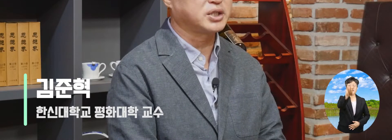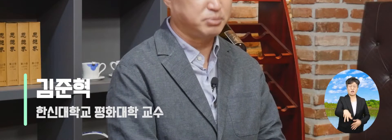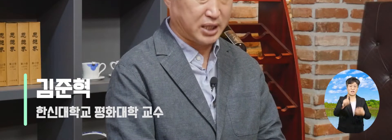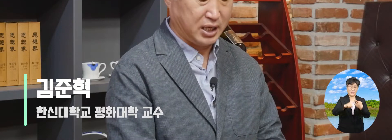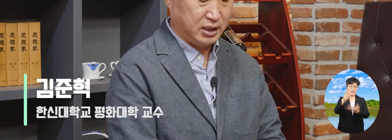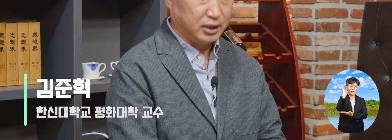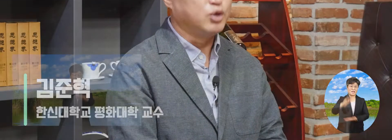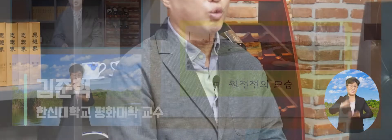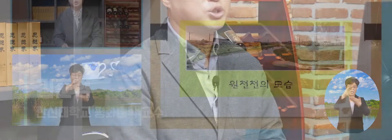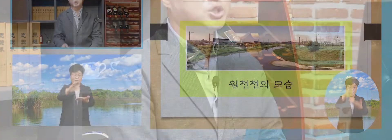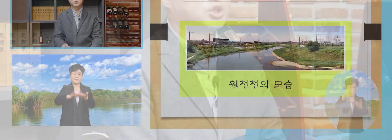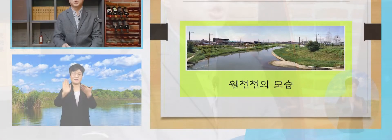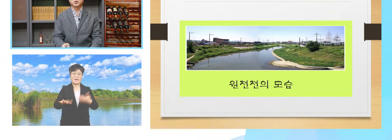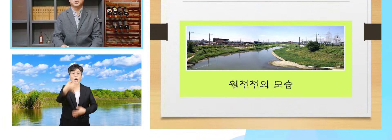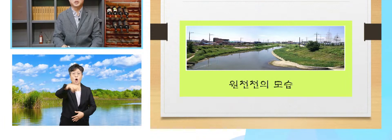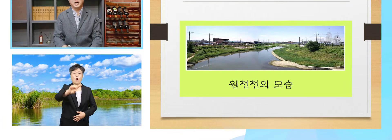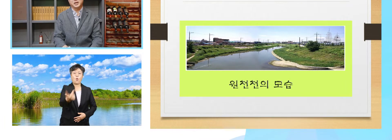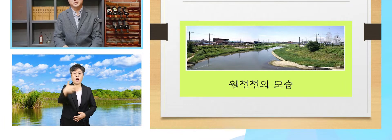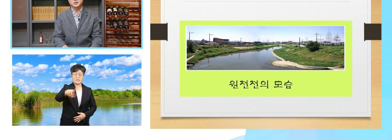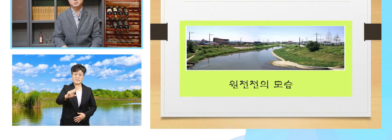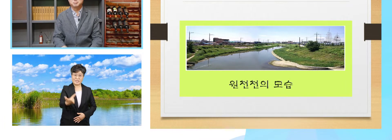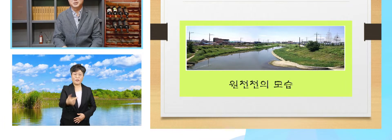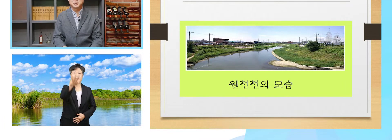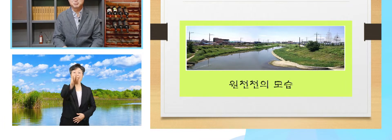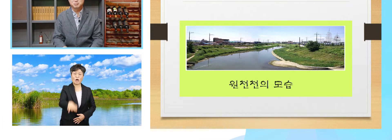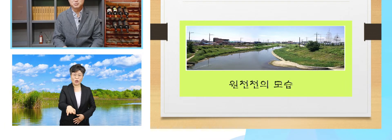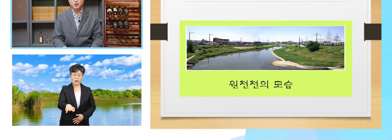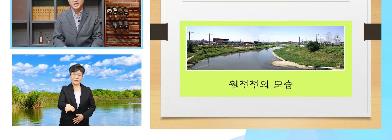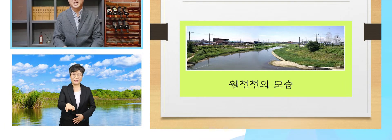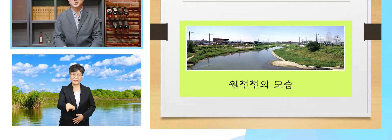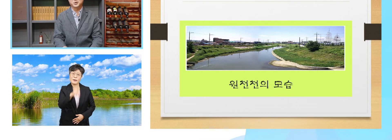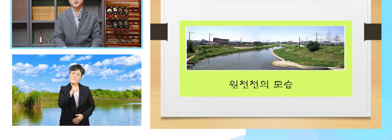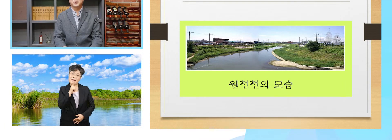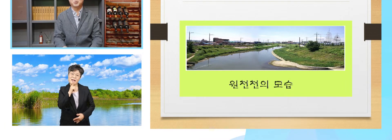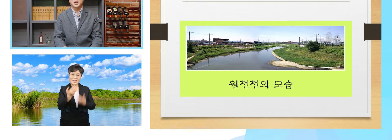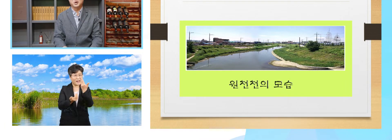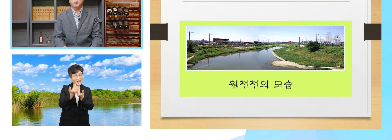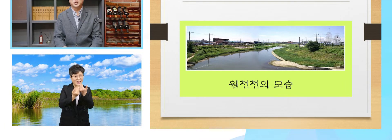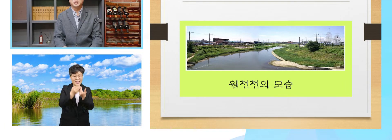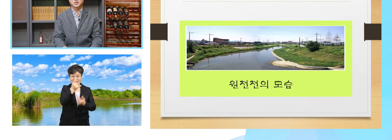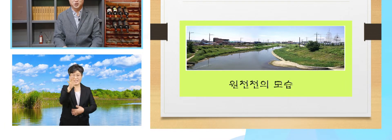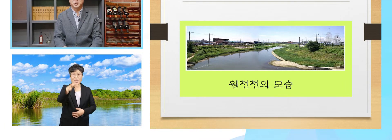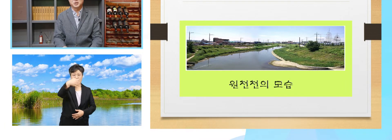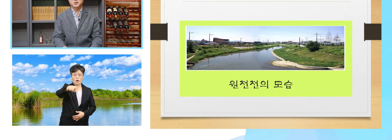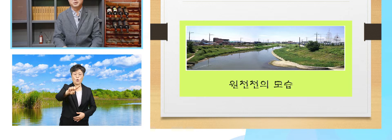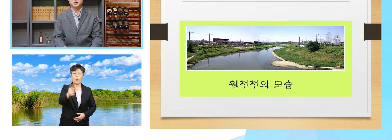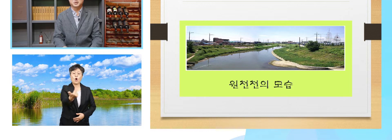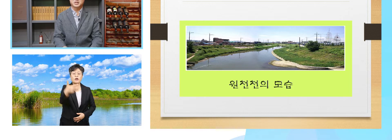나누도록 하겠습니다. 원천천, 아, 좀 발음이 좀 어색하죠? 원래